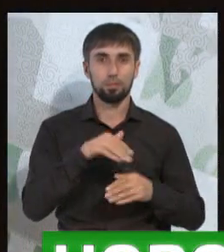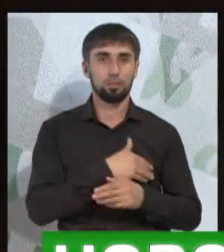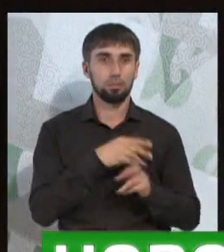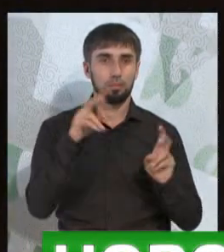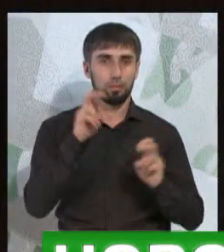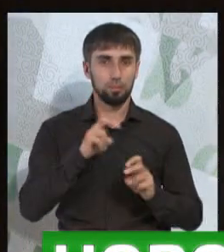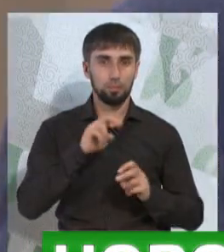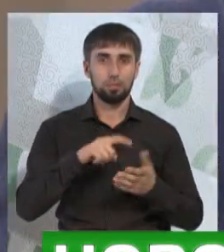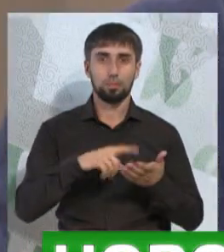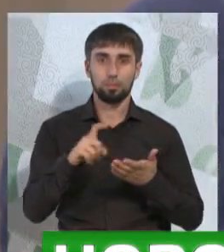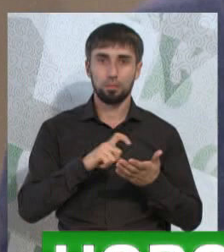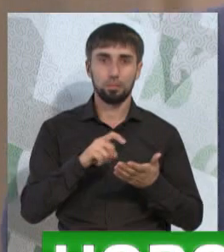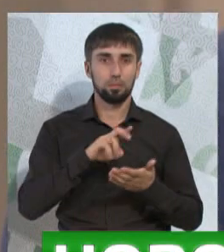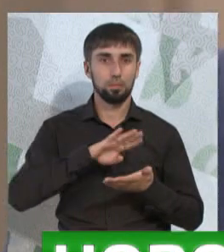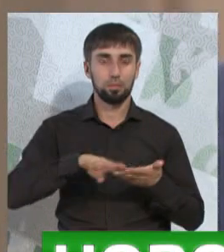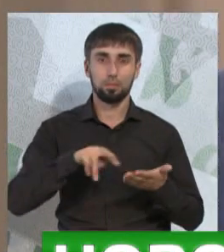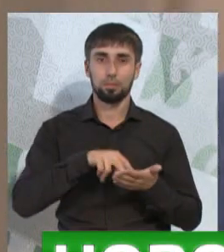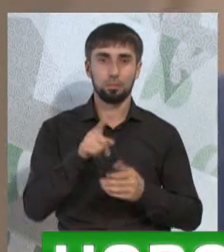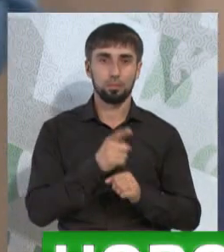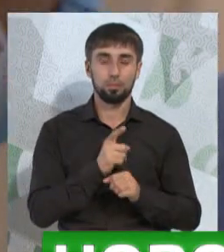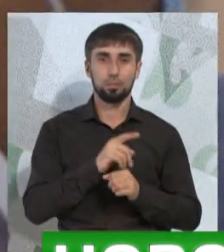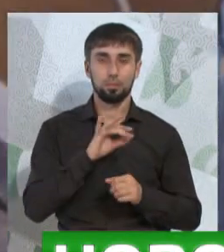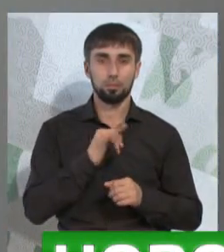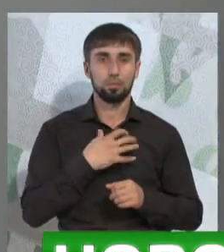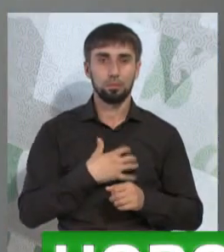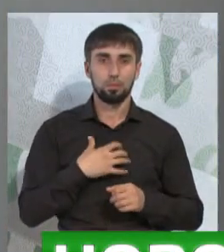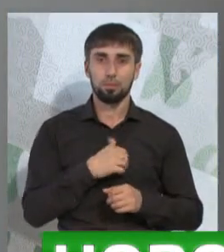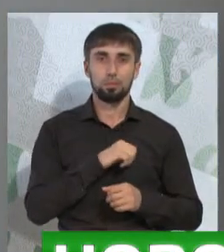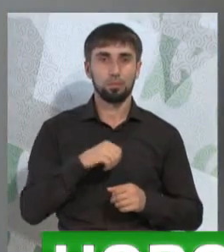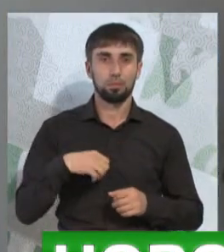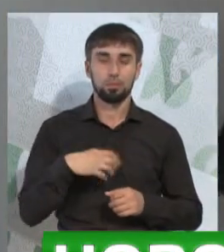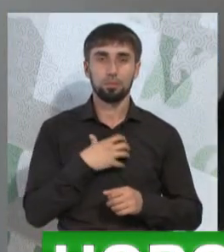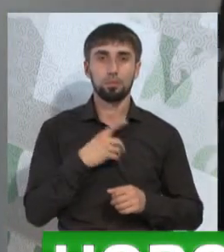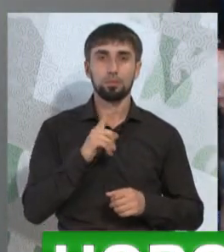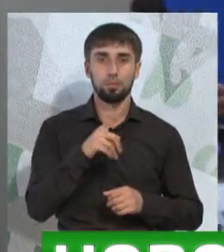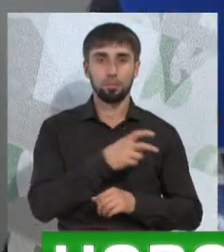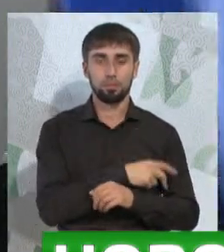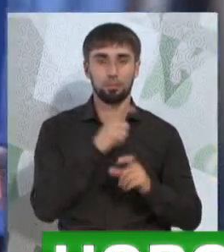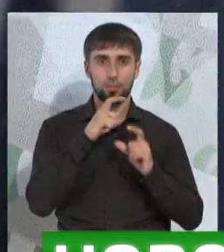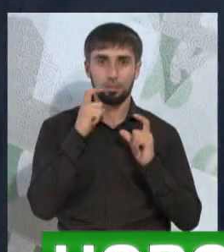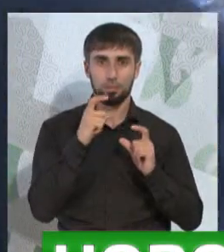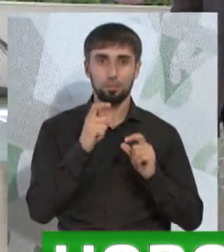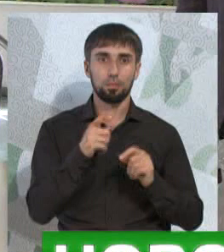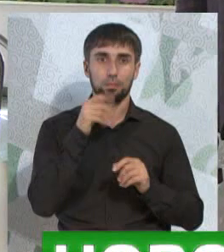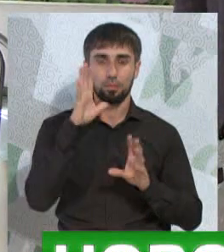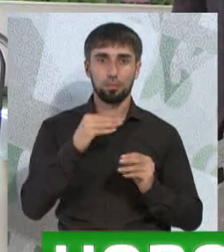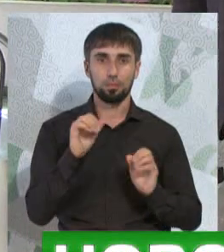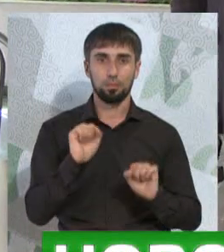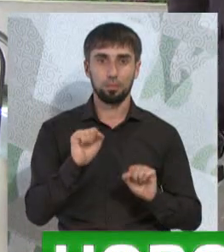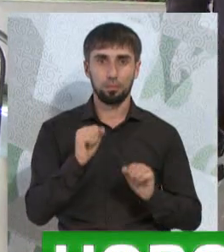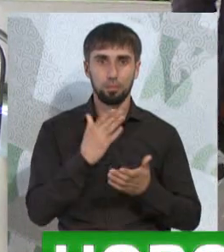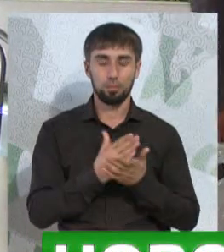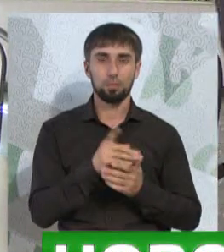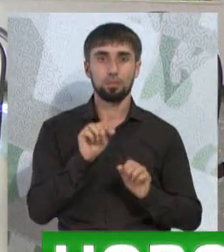обработки рук санитайзерами нельзя. Важно также не забывать о главном аксессуаре – медицинской маске. И вот, когда все меры защиты